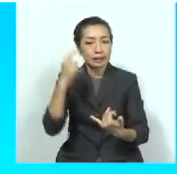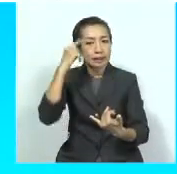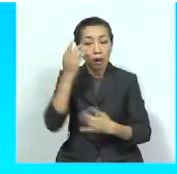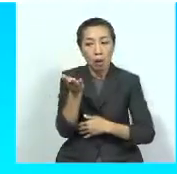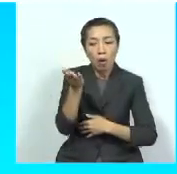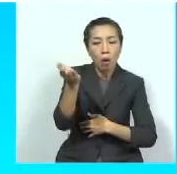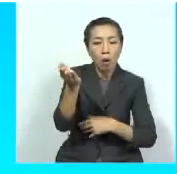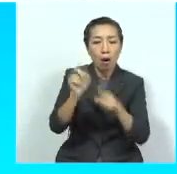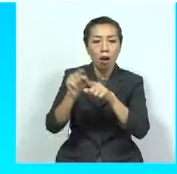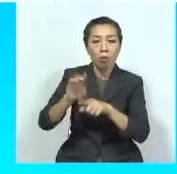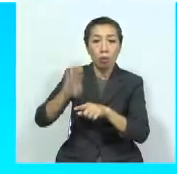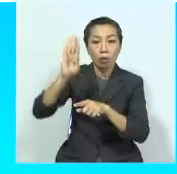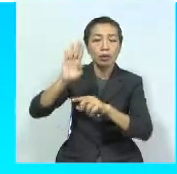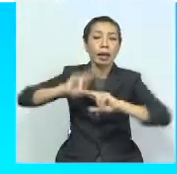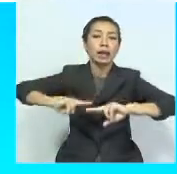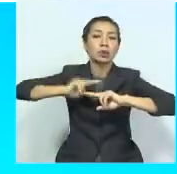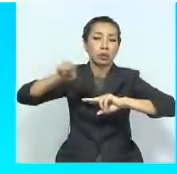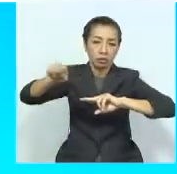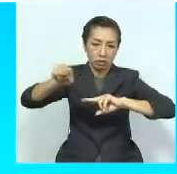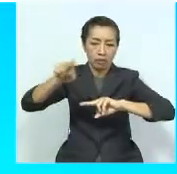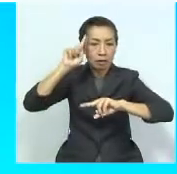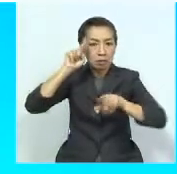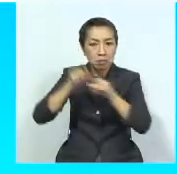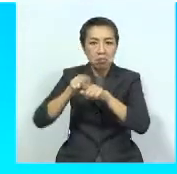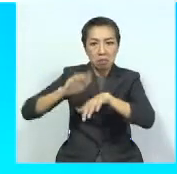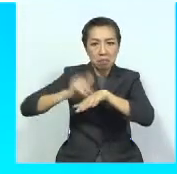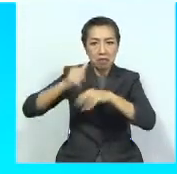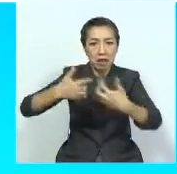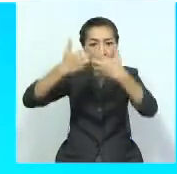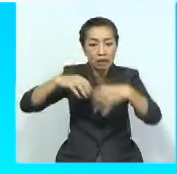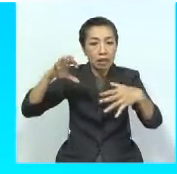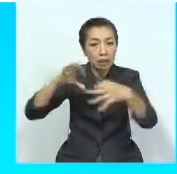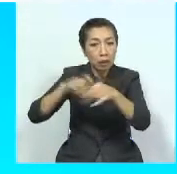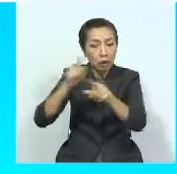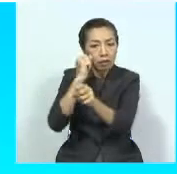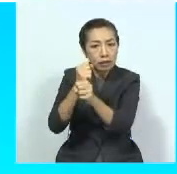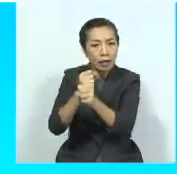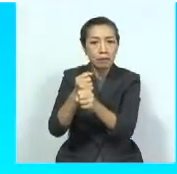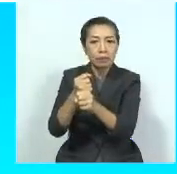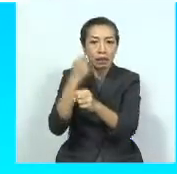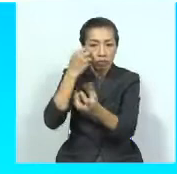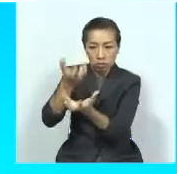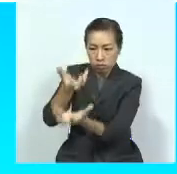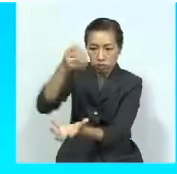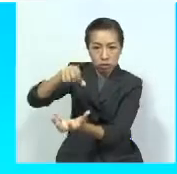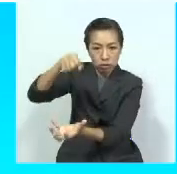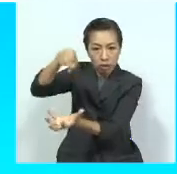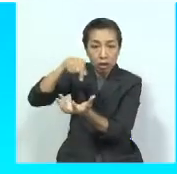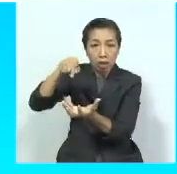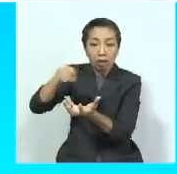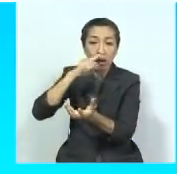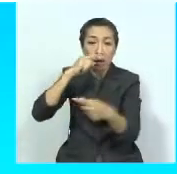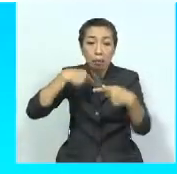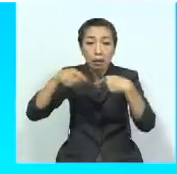ได้ขอความช่วยเหลือจากทางภาคเอกชนผู้นำในอุตสาหกรรมด้านเมลามีนซึ่งถามว่าเป็นพลาสติกไหมเป็นแต่เป็นพลาสติกที่ไ